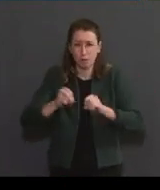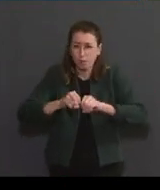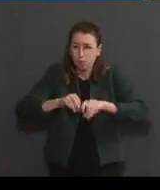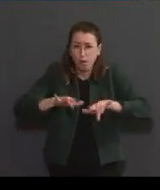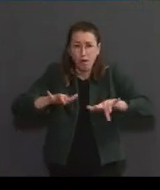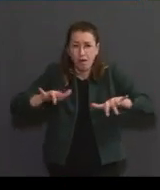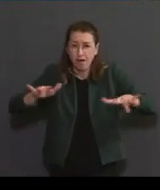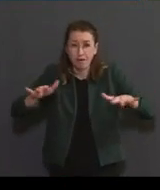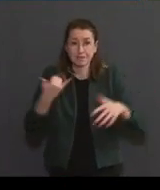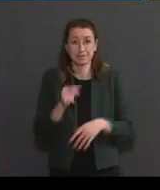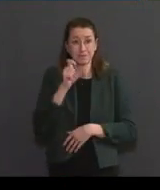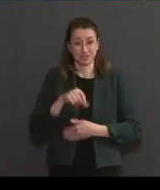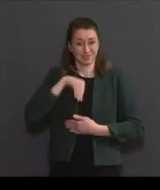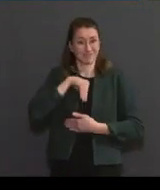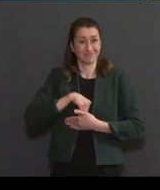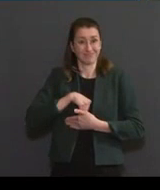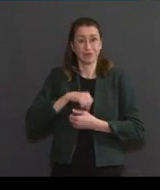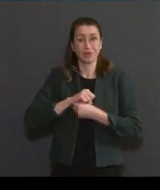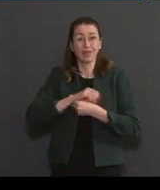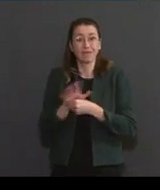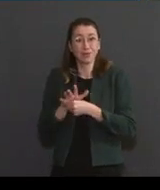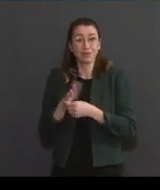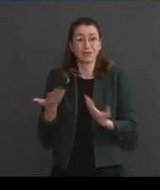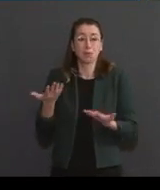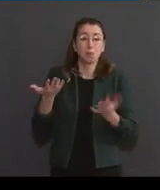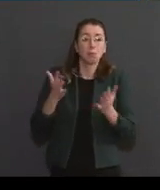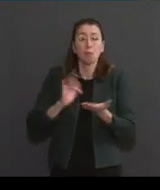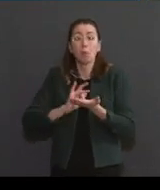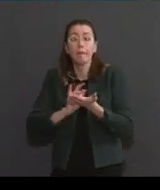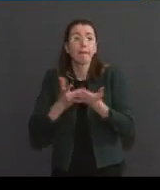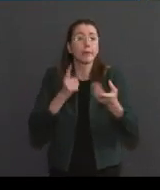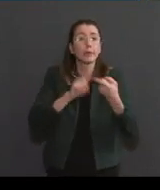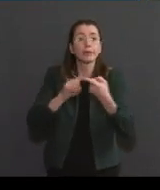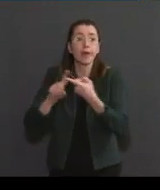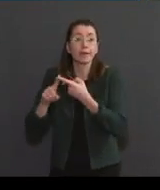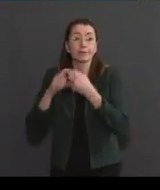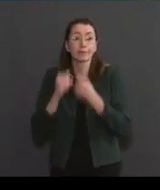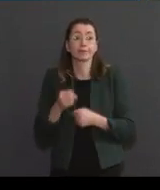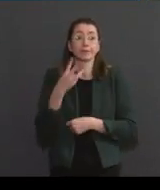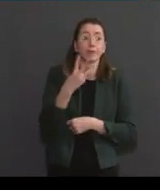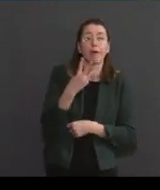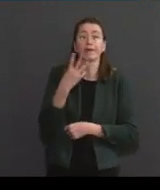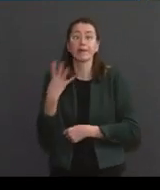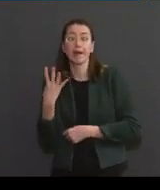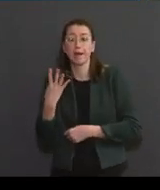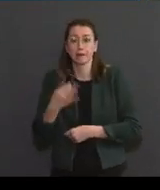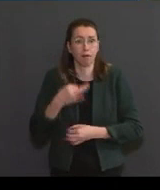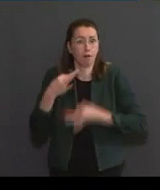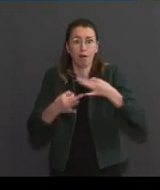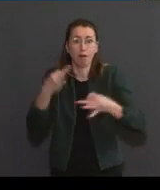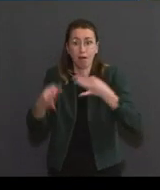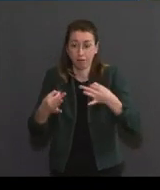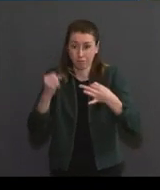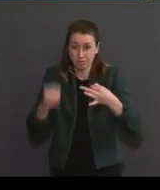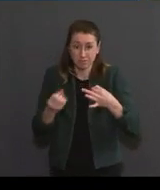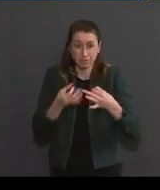moyenne 3 à 4 contacts, en tout cas déclarés. On sait qu'en moyenne, il infecte